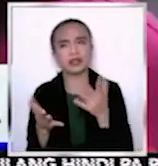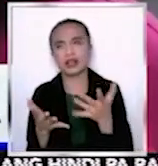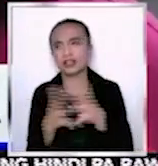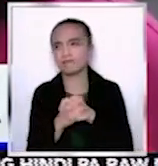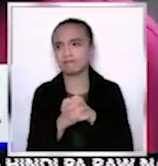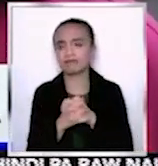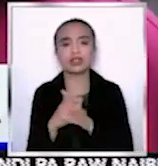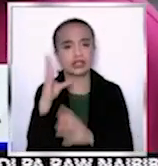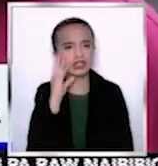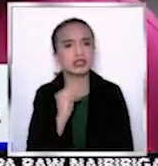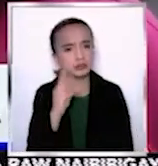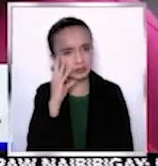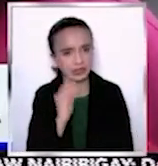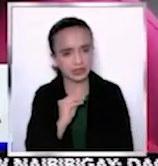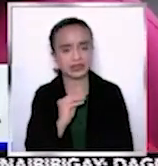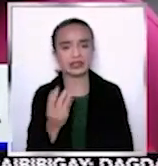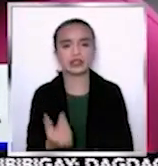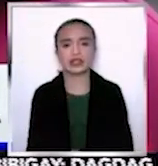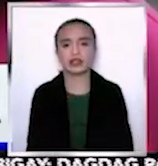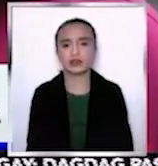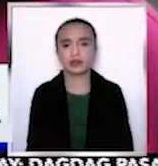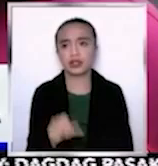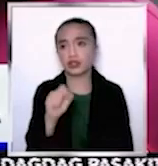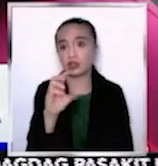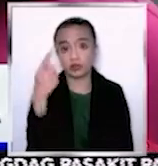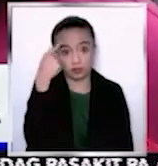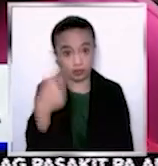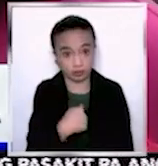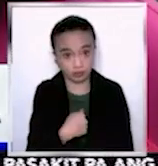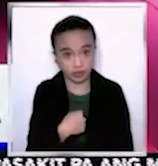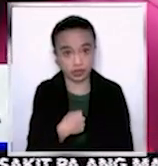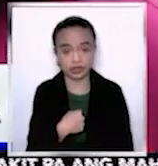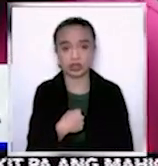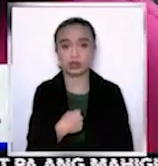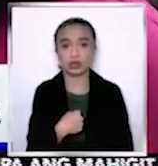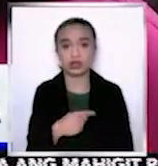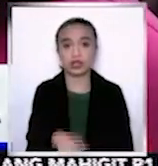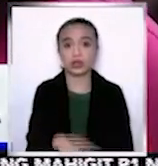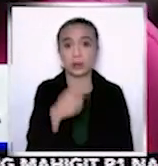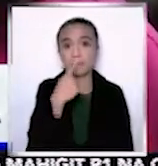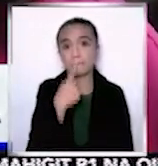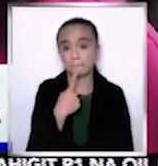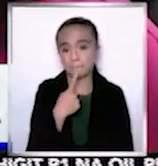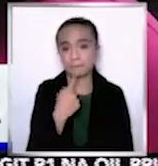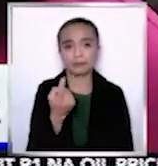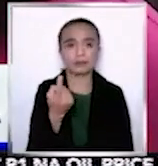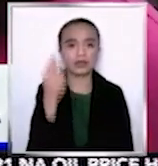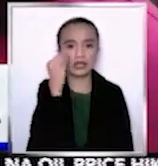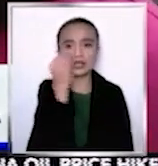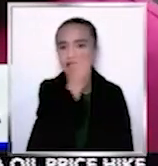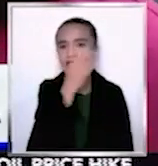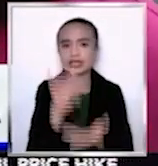haharapin natin sa pang-araw-araw. So sa akin talaga yung kulay rosas ang bukas, ito yung aspiration natin.